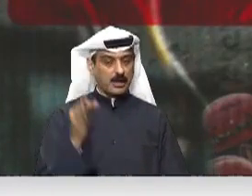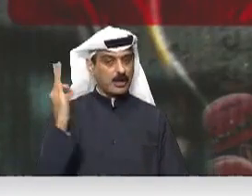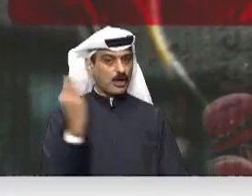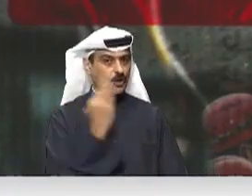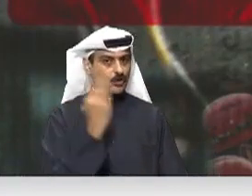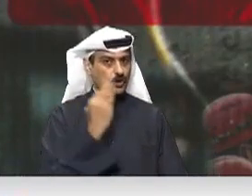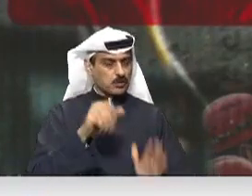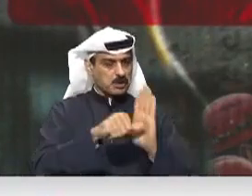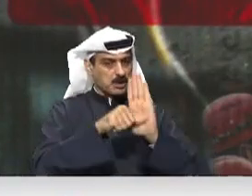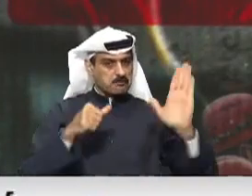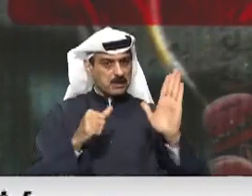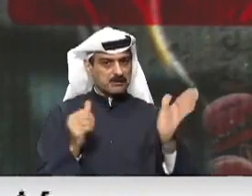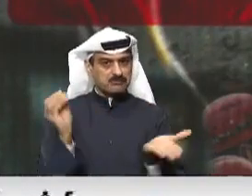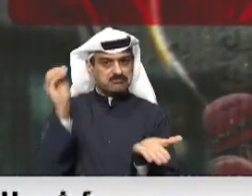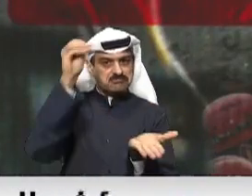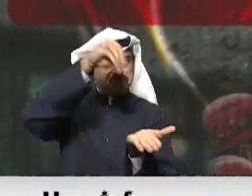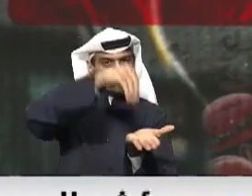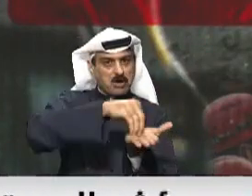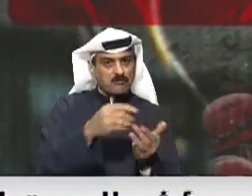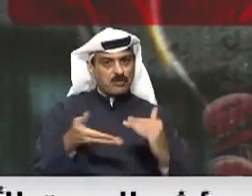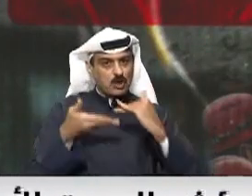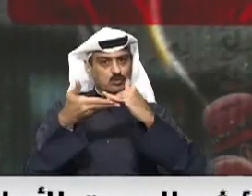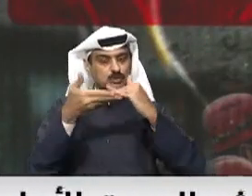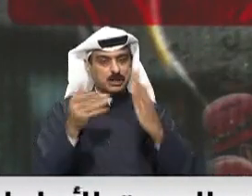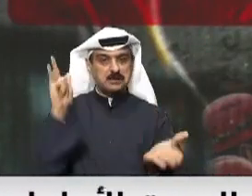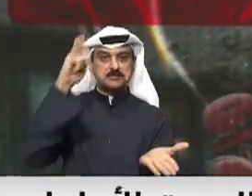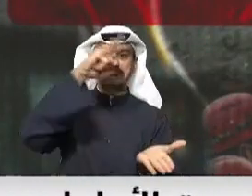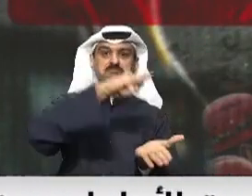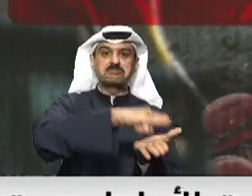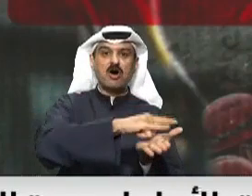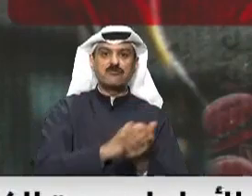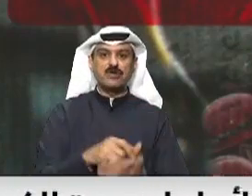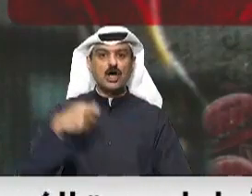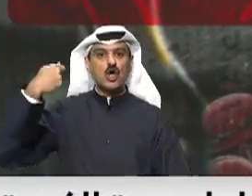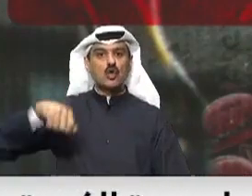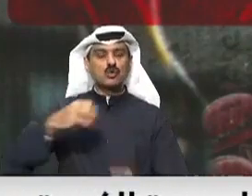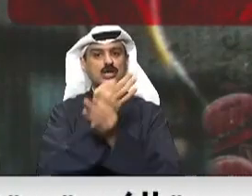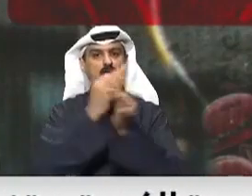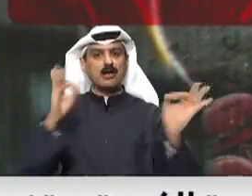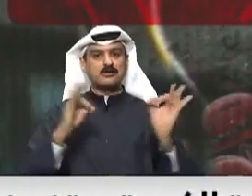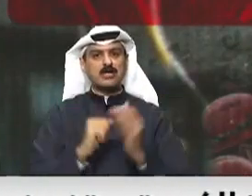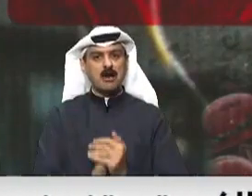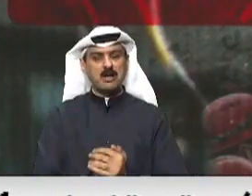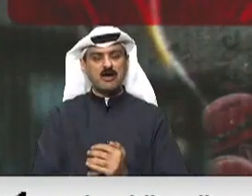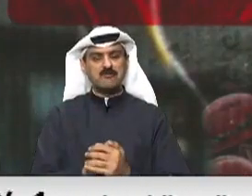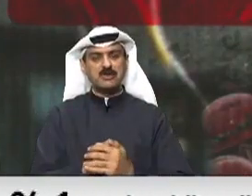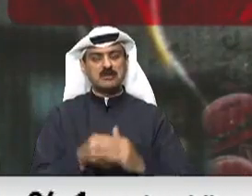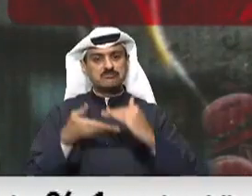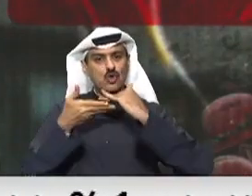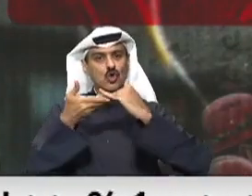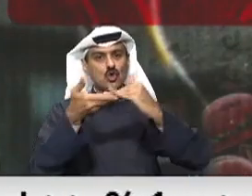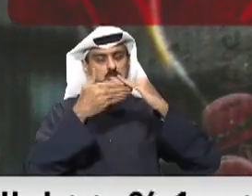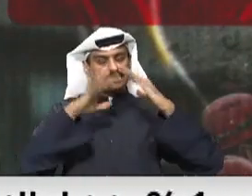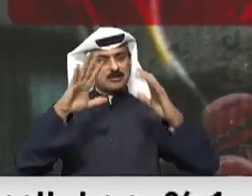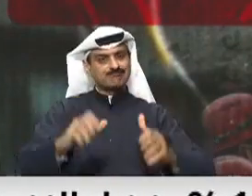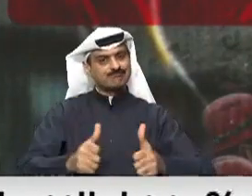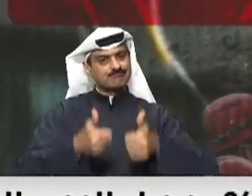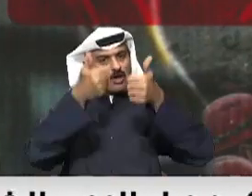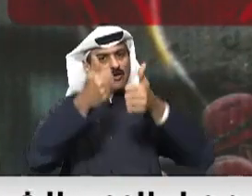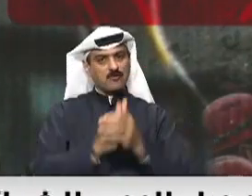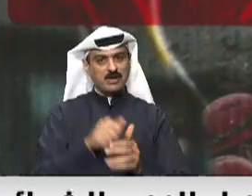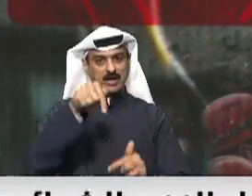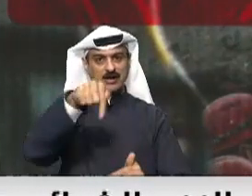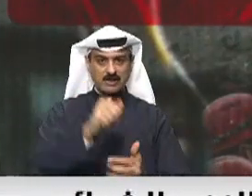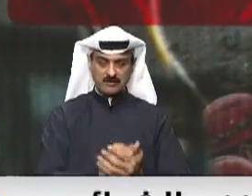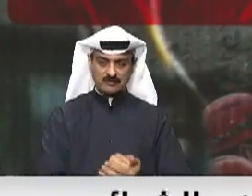البدء في إنشاء جسر جوي تشترك فيه كافة الجهات المعنية في دولة الكويت لإغاثة المنكوبين